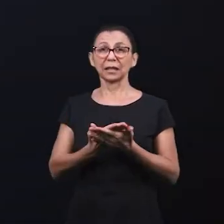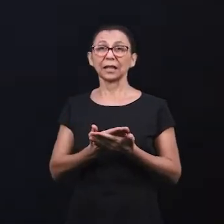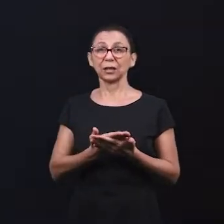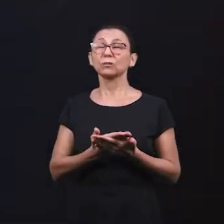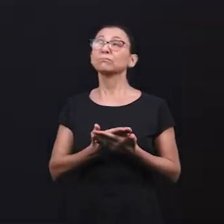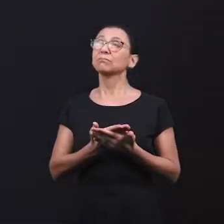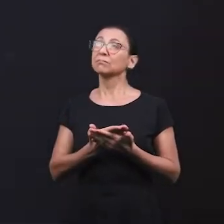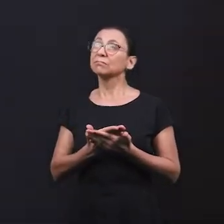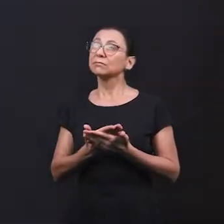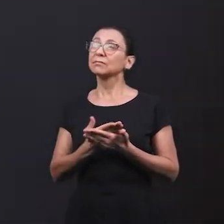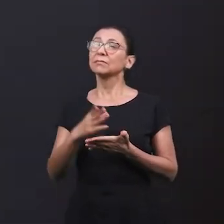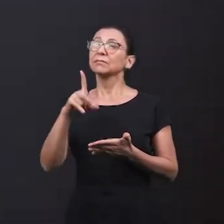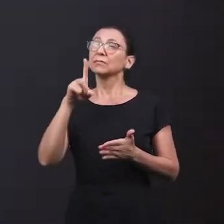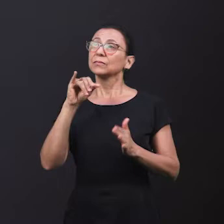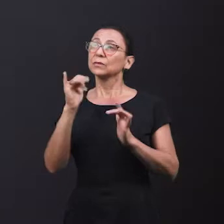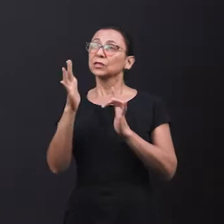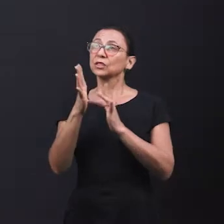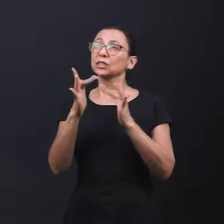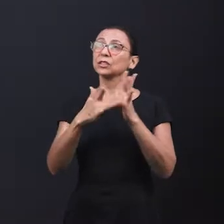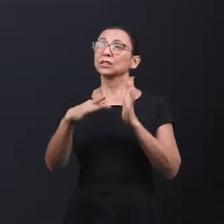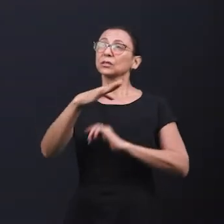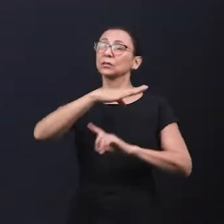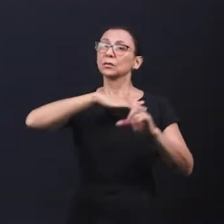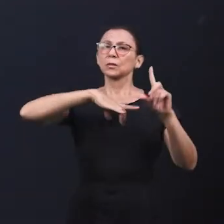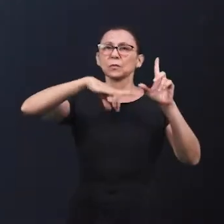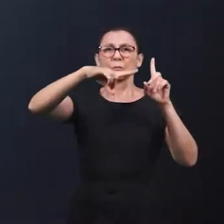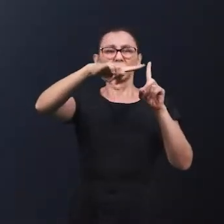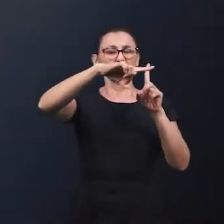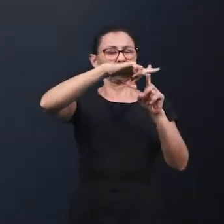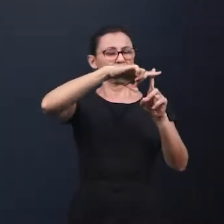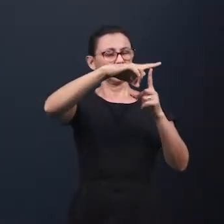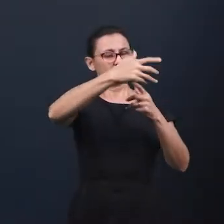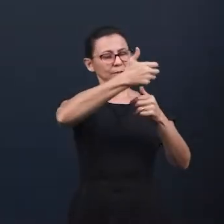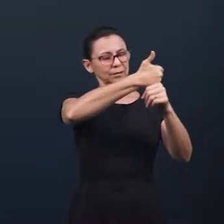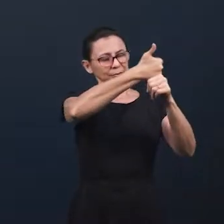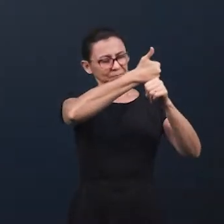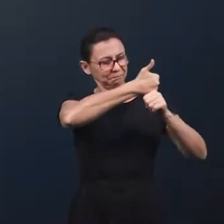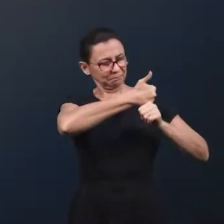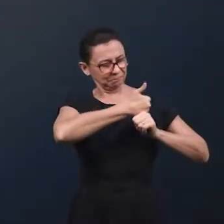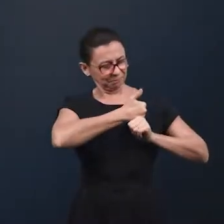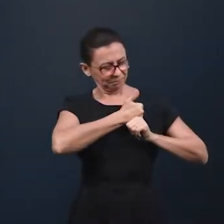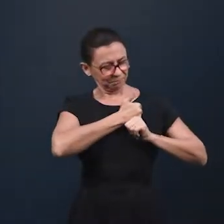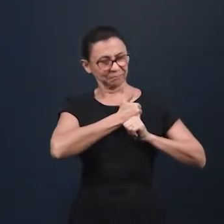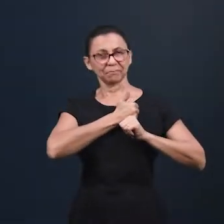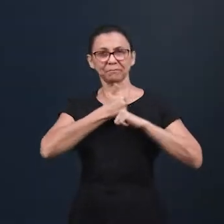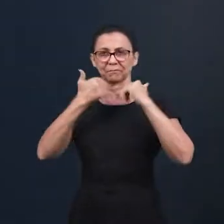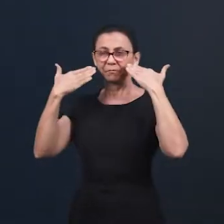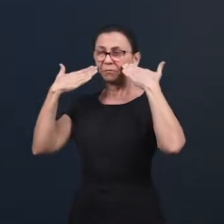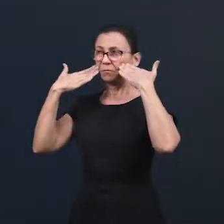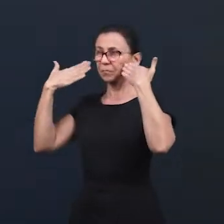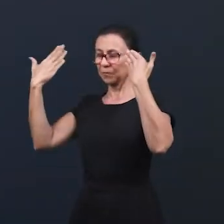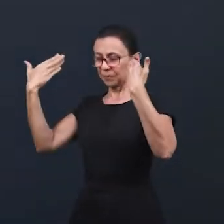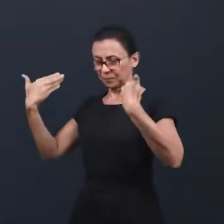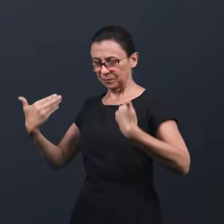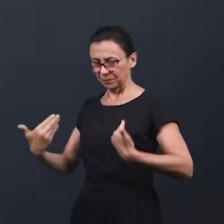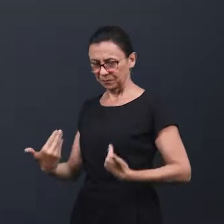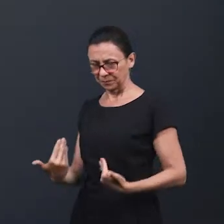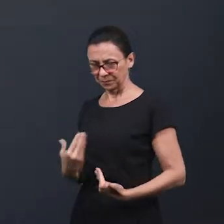Из-за того, что Иисус умер за меня, я могу прийти таким, какой